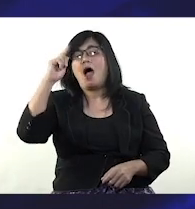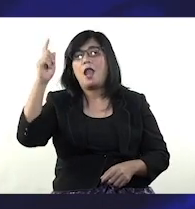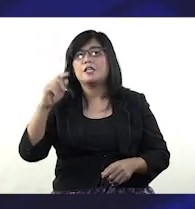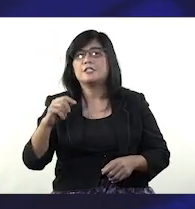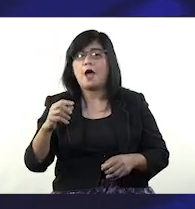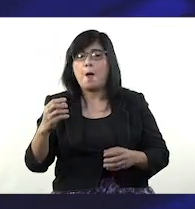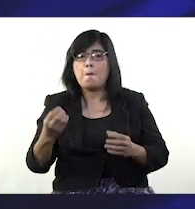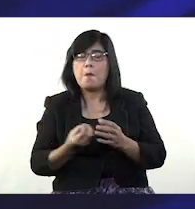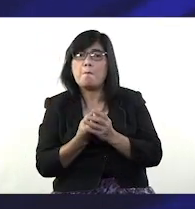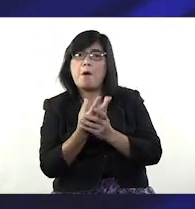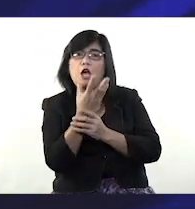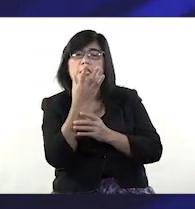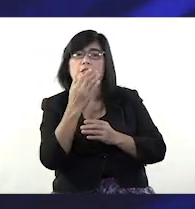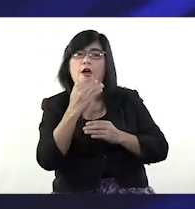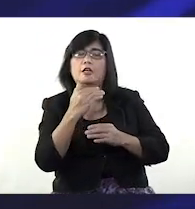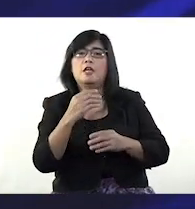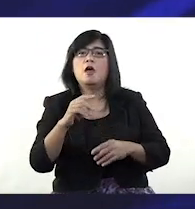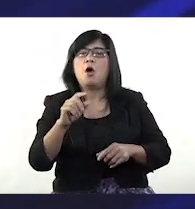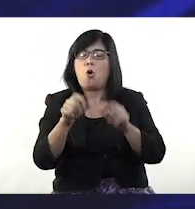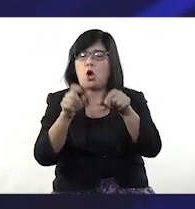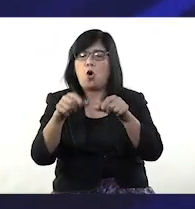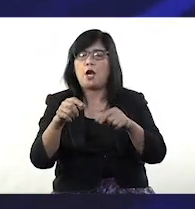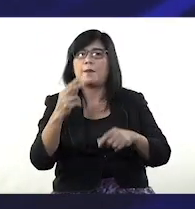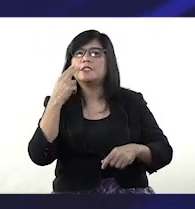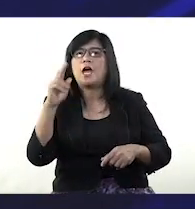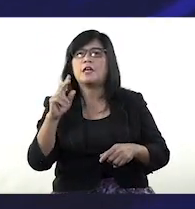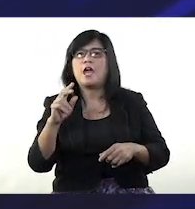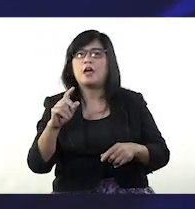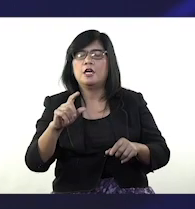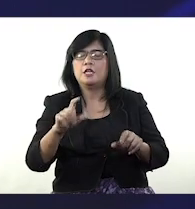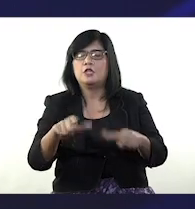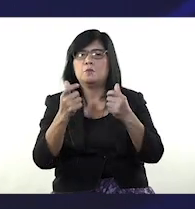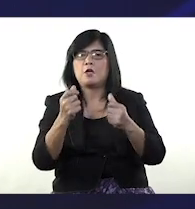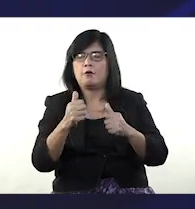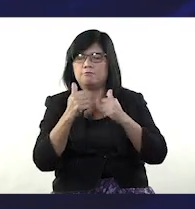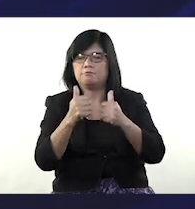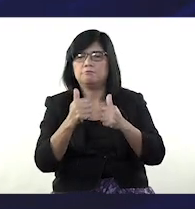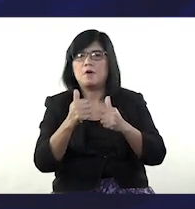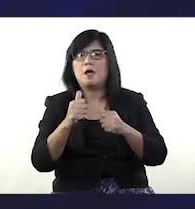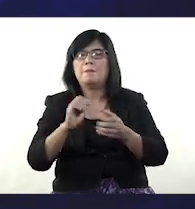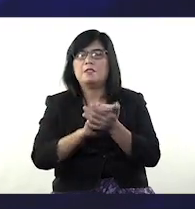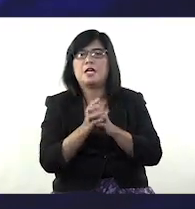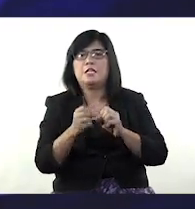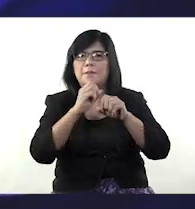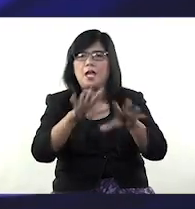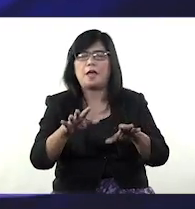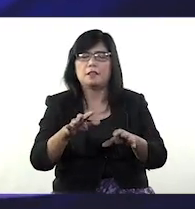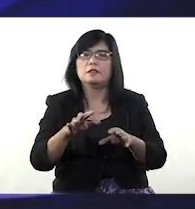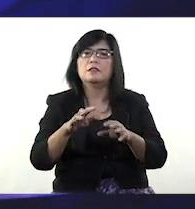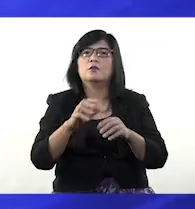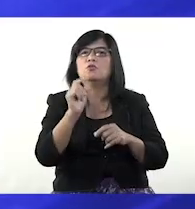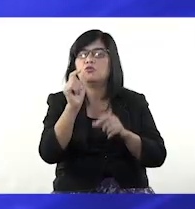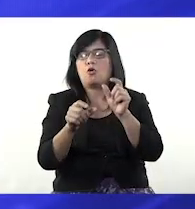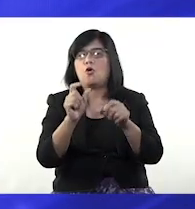percaya yang hidup dalam kebenaran berdampak ditengah lingkungannya jadi berkat sehingga menjadi orang yang berarti dan berharga